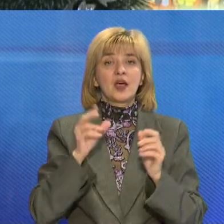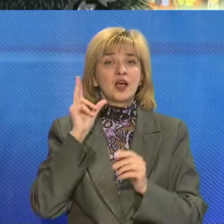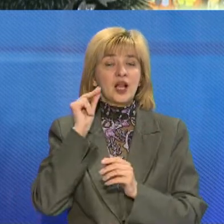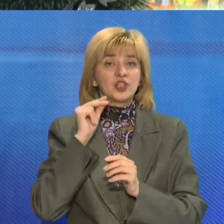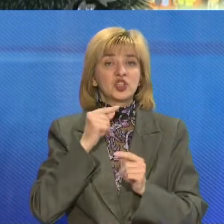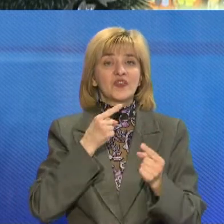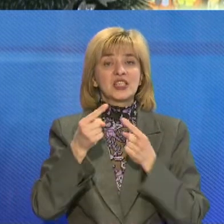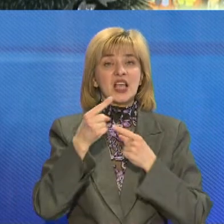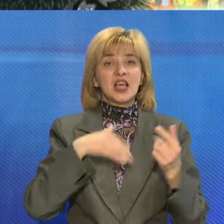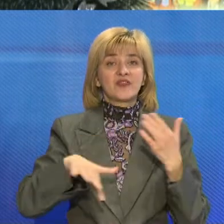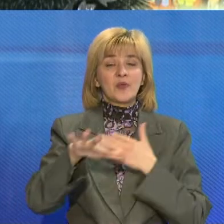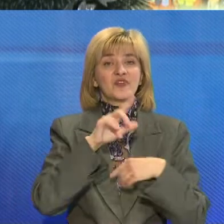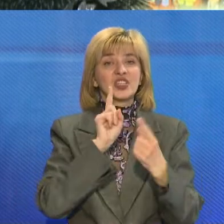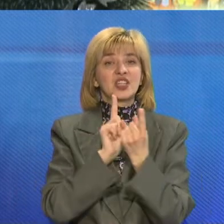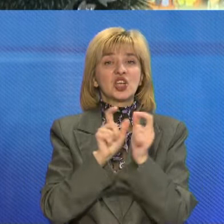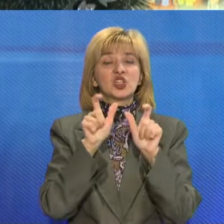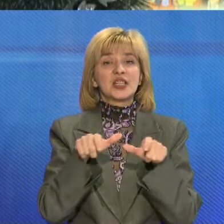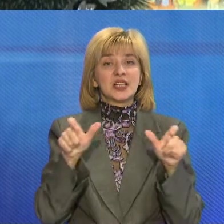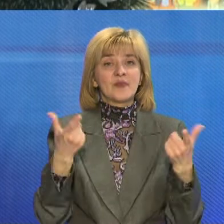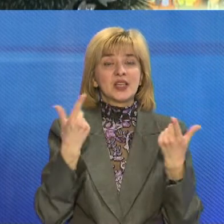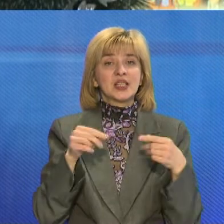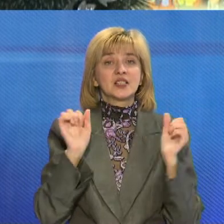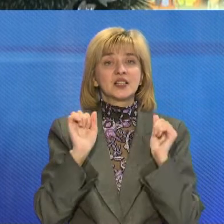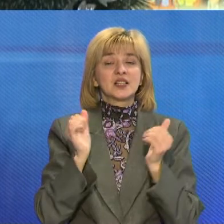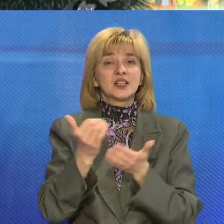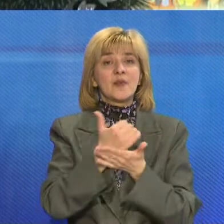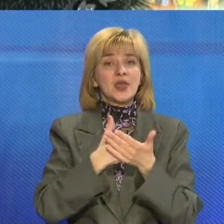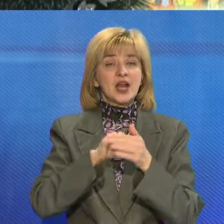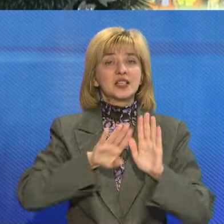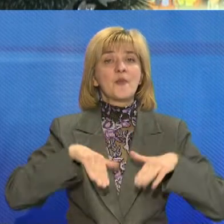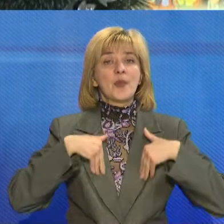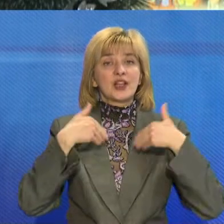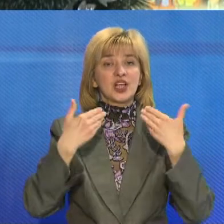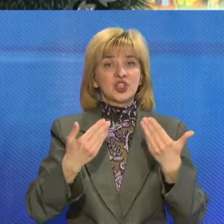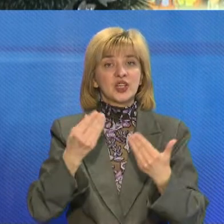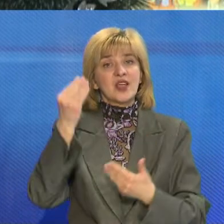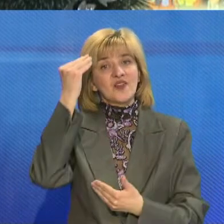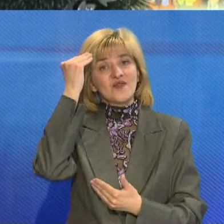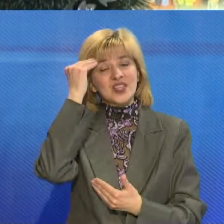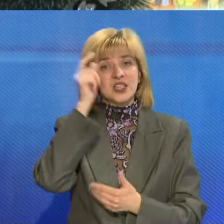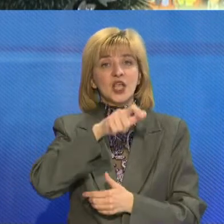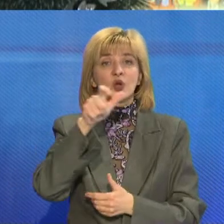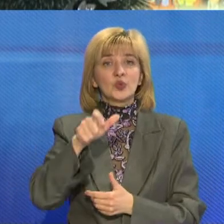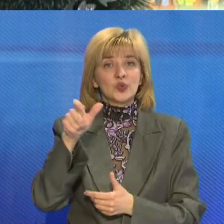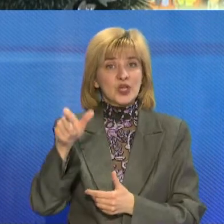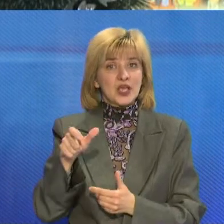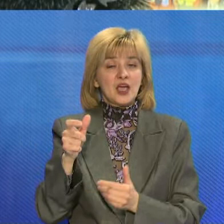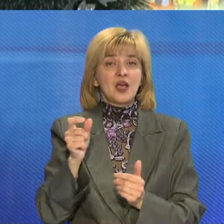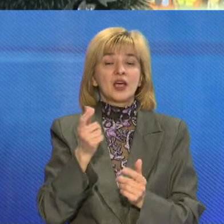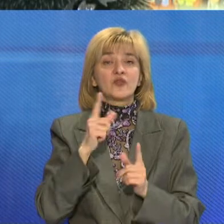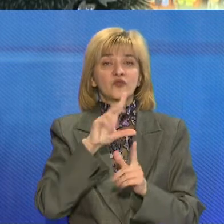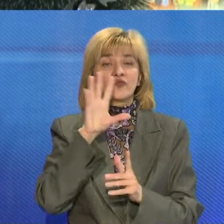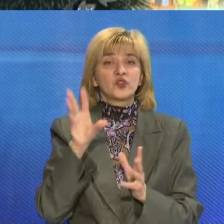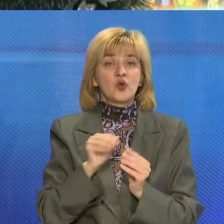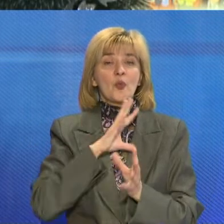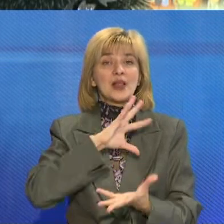с населением, где собирались предложения, видения людей, и все это было